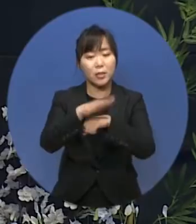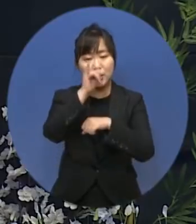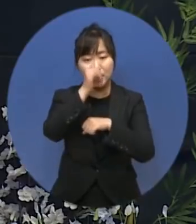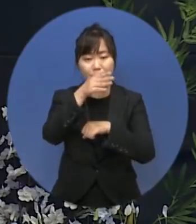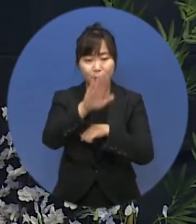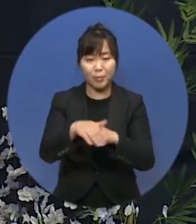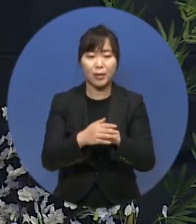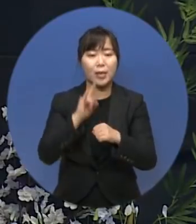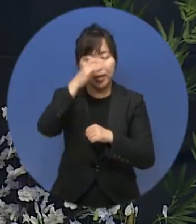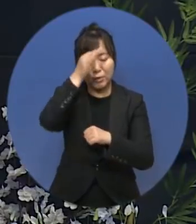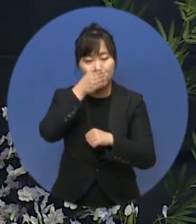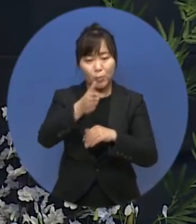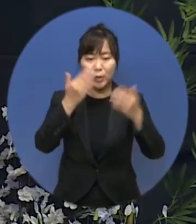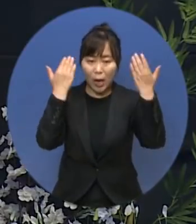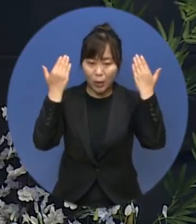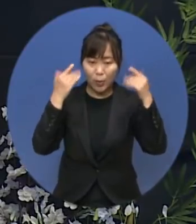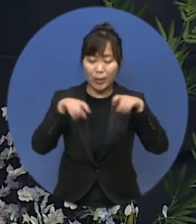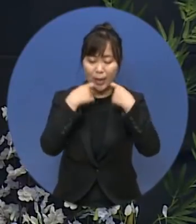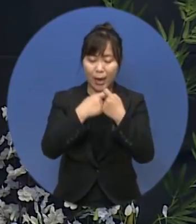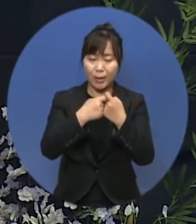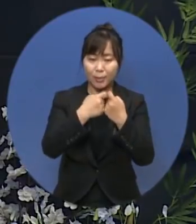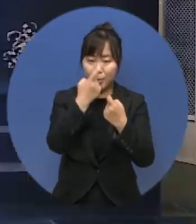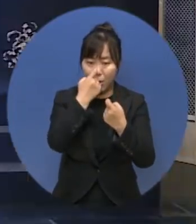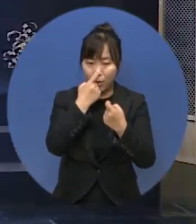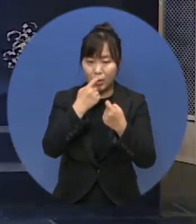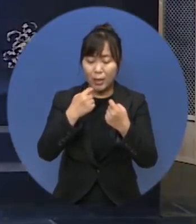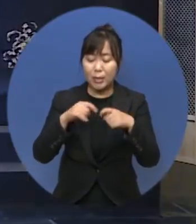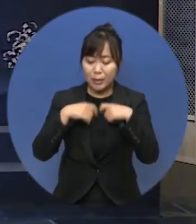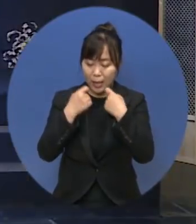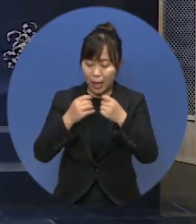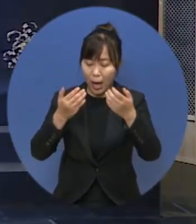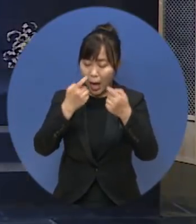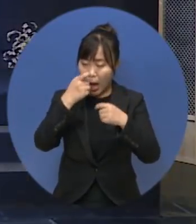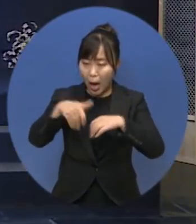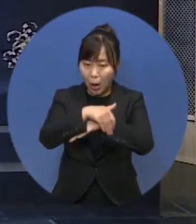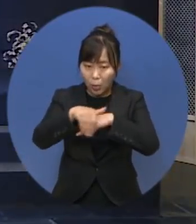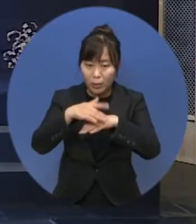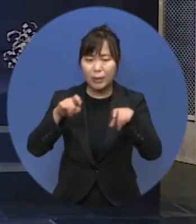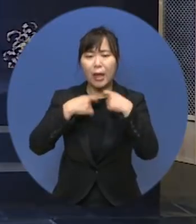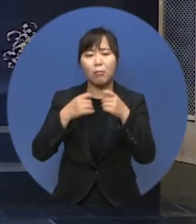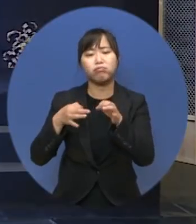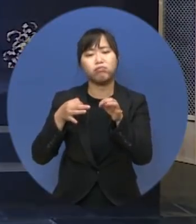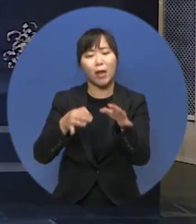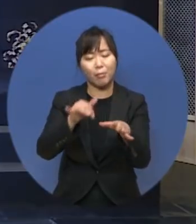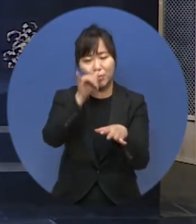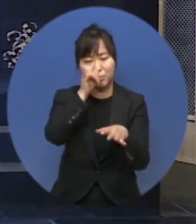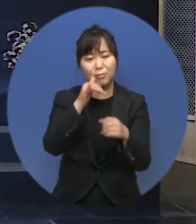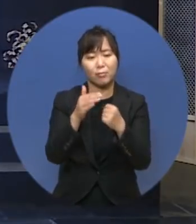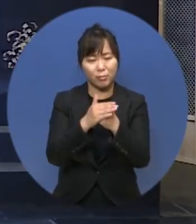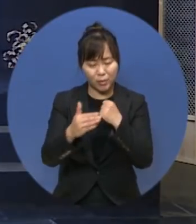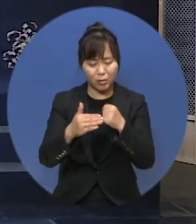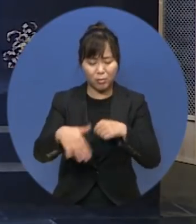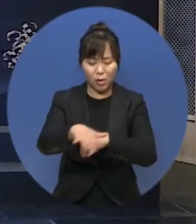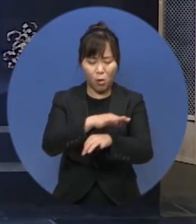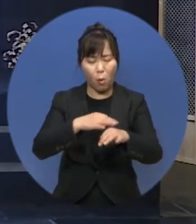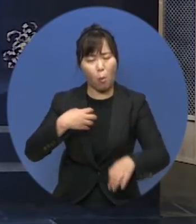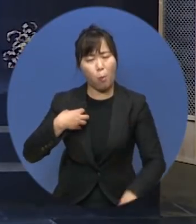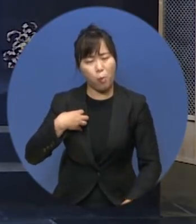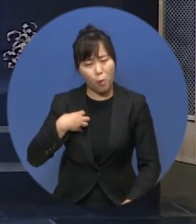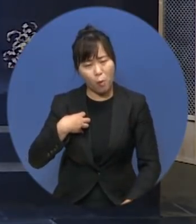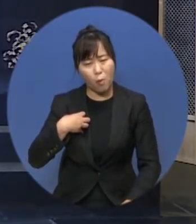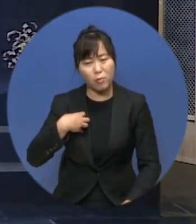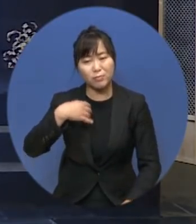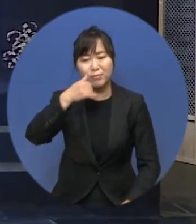있지만은 예술 전문학교, 개인 레슨, 사설학원 같은 경우에는 개인 부담으로 대부분 이루어졌기 때문에 경제적